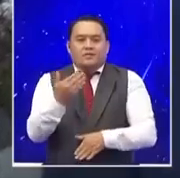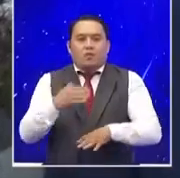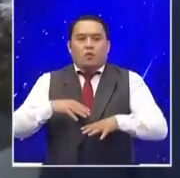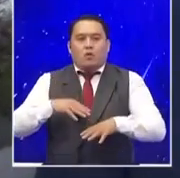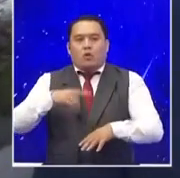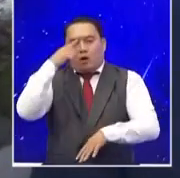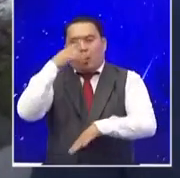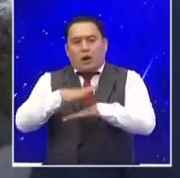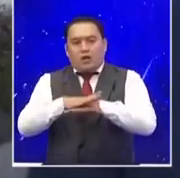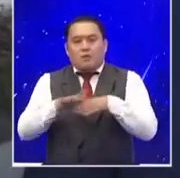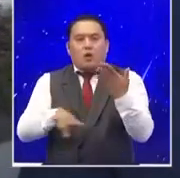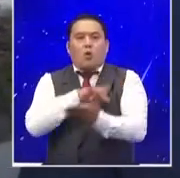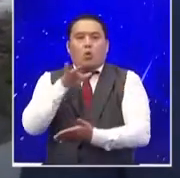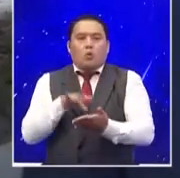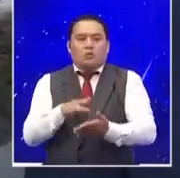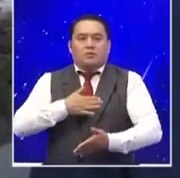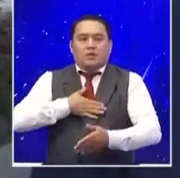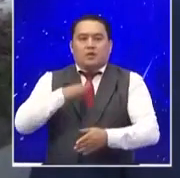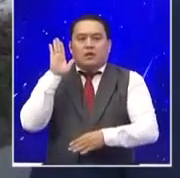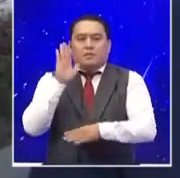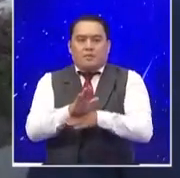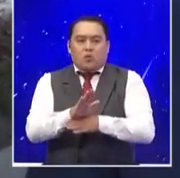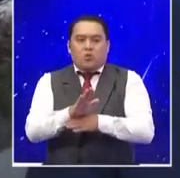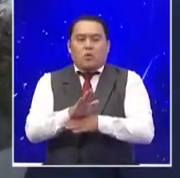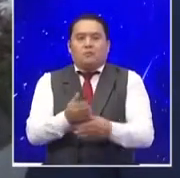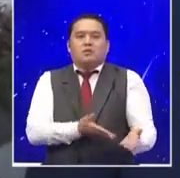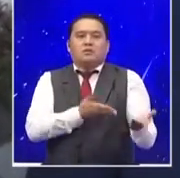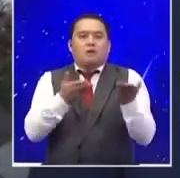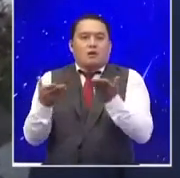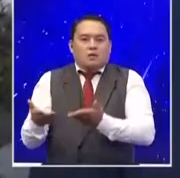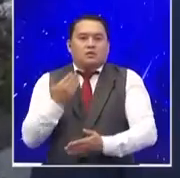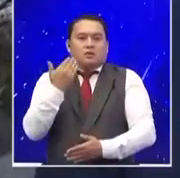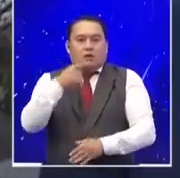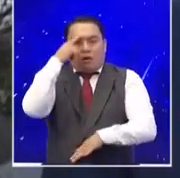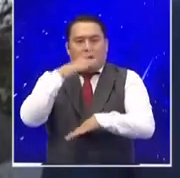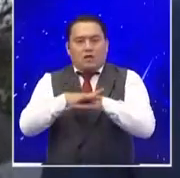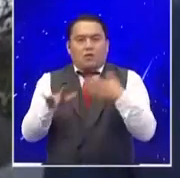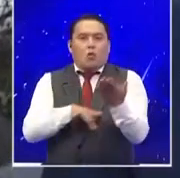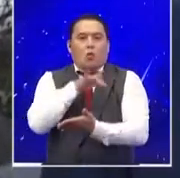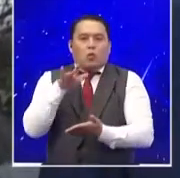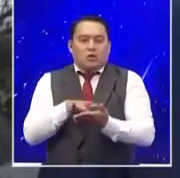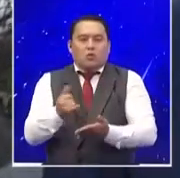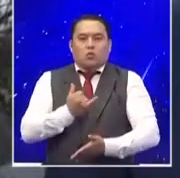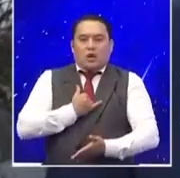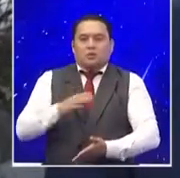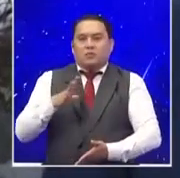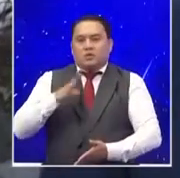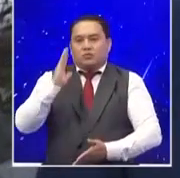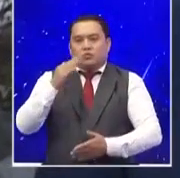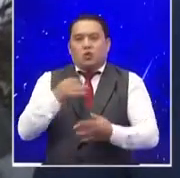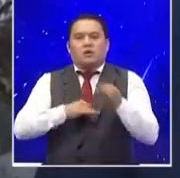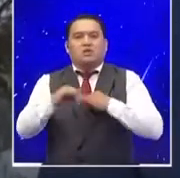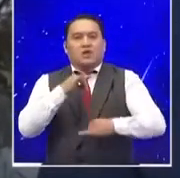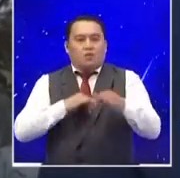Аким города мне дал поручение, чтобы я пригласил их к акиму города, и у нас там будет состояться